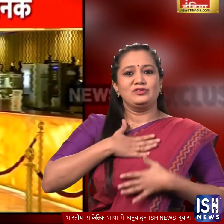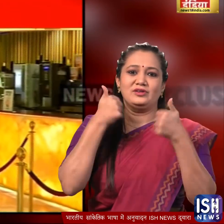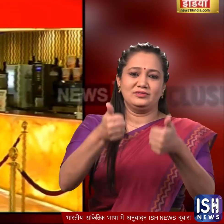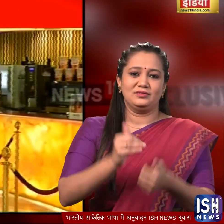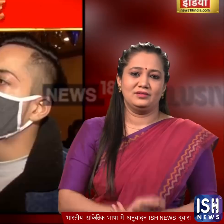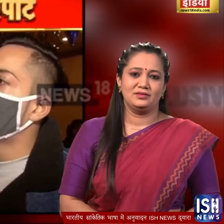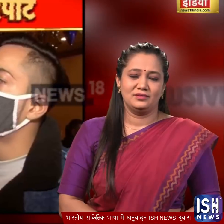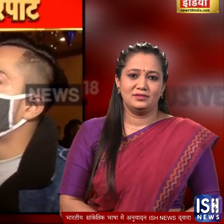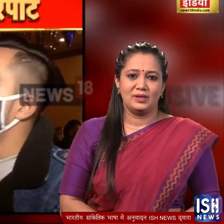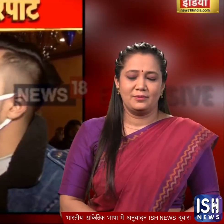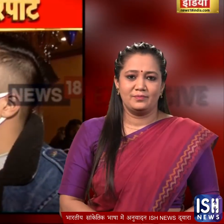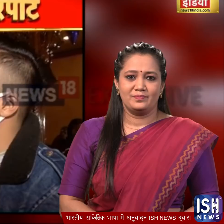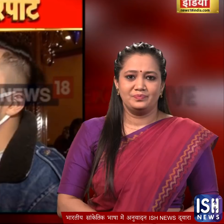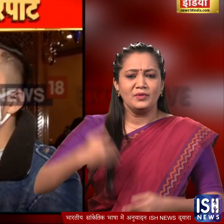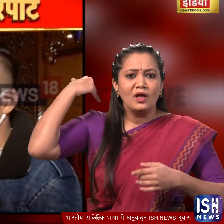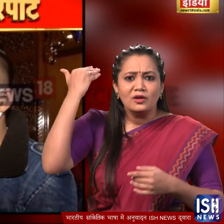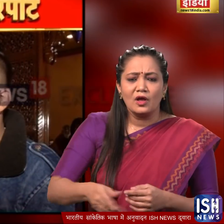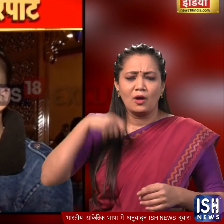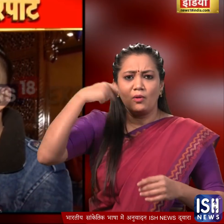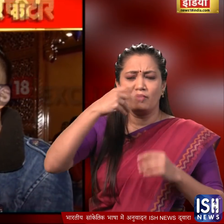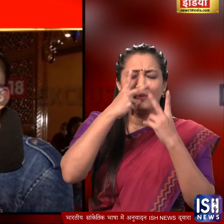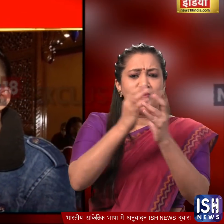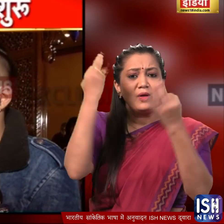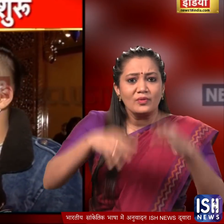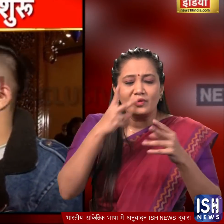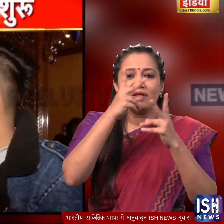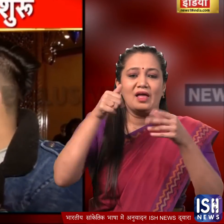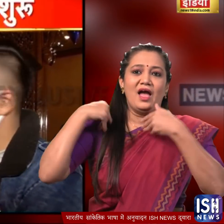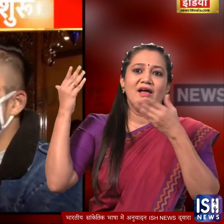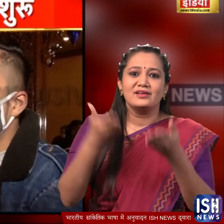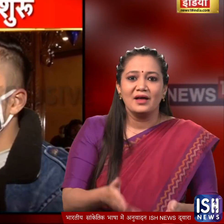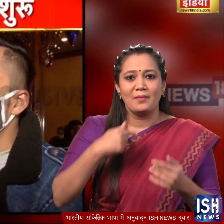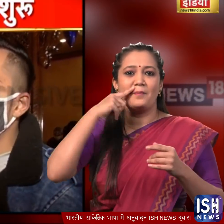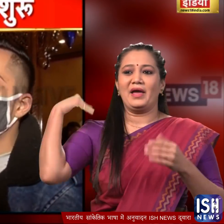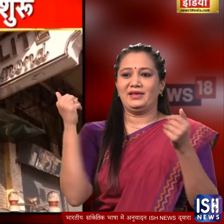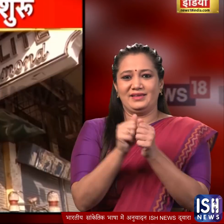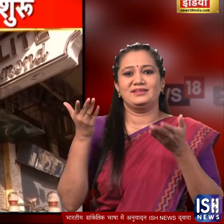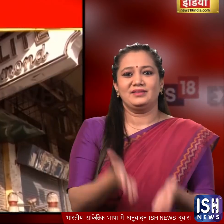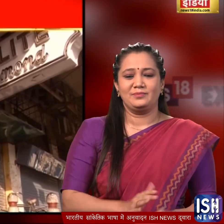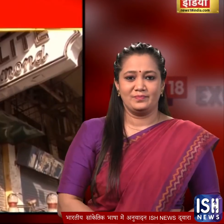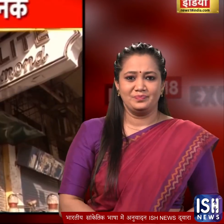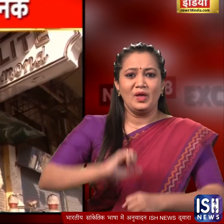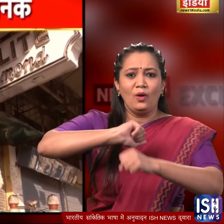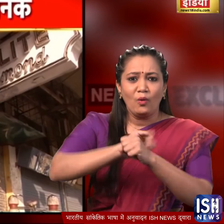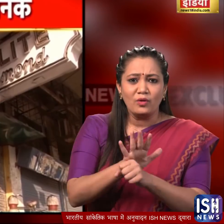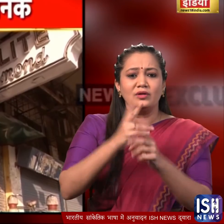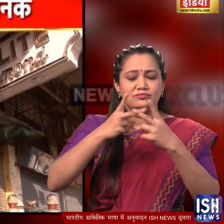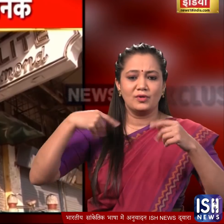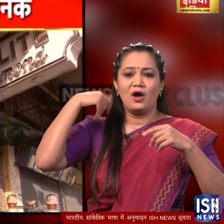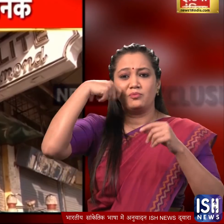ले सकेंगे। काफ़ी टाइम से हम नई नई मूवीज़ नहीं देख पा रहे थे, आज हम आए अपने भाई के साथ। कोरोना की वजह से अभी